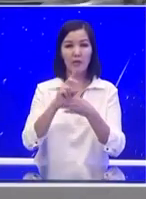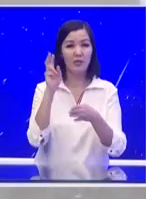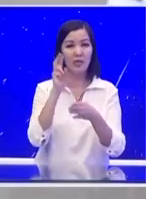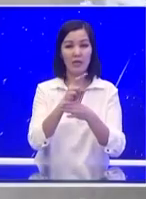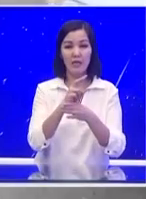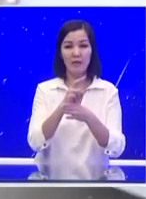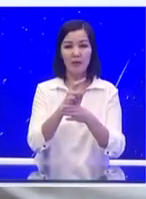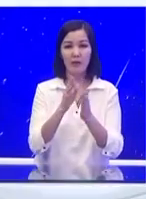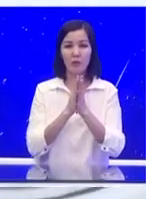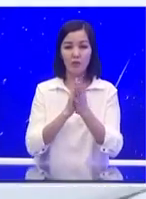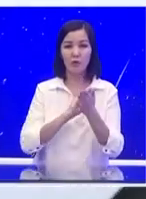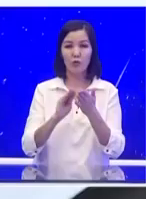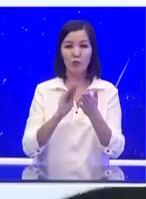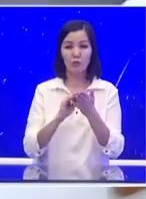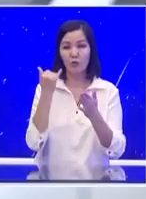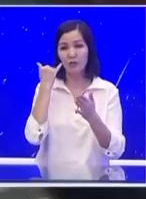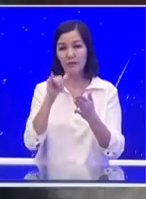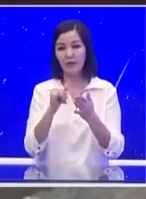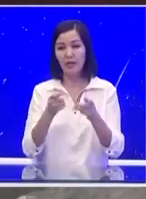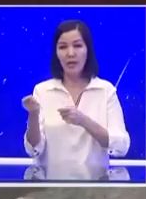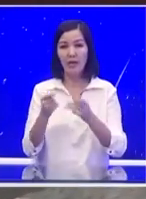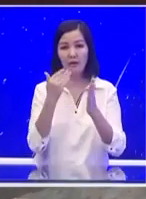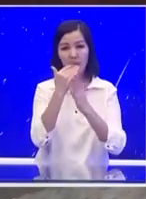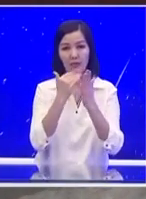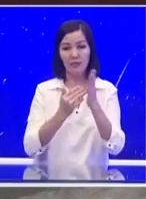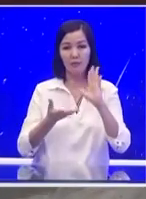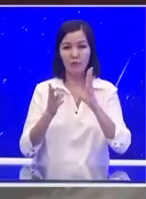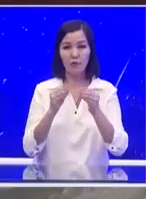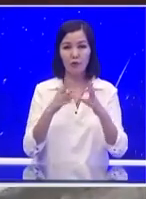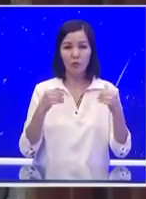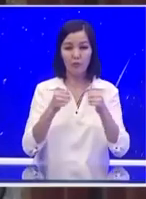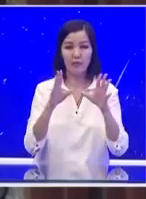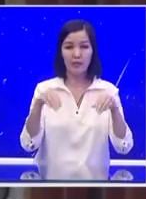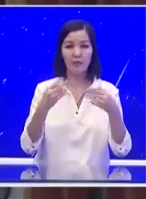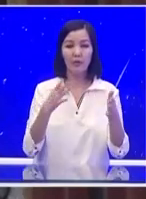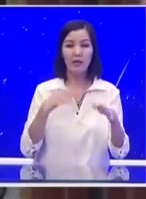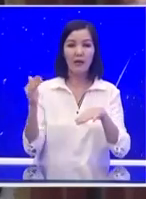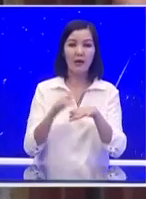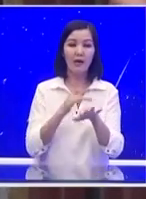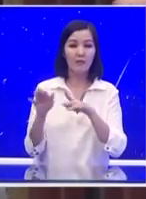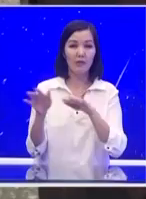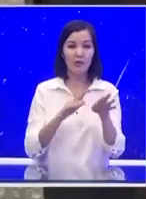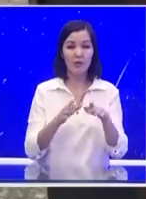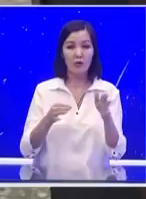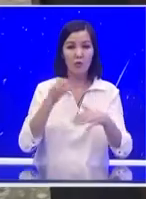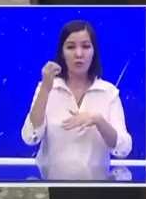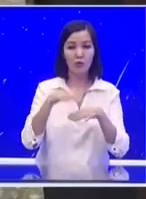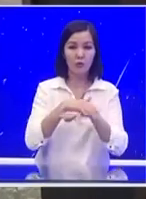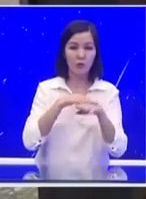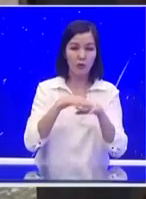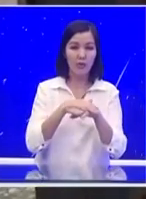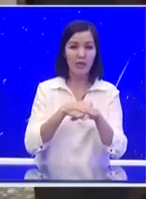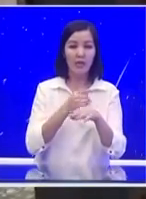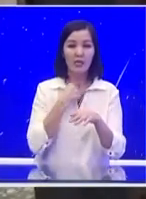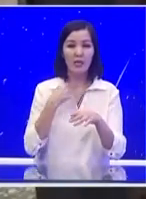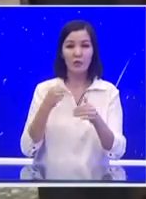түскен өтініш бойынша және қала әкімдігінде тізімде тұрған отбасыларына таратылды. Қайырымдылыққа облыс орталығы тұрғындары ғана емес,